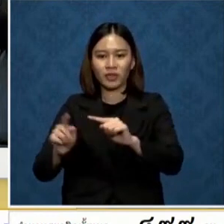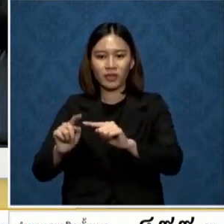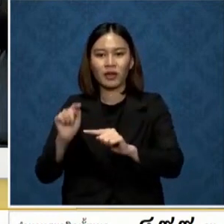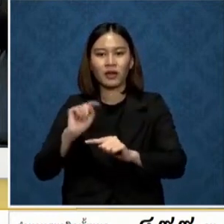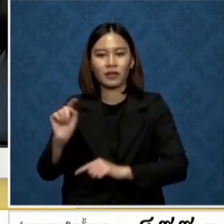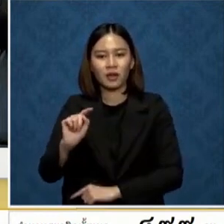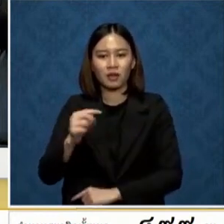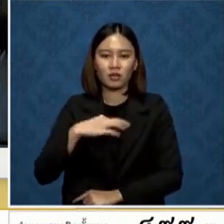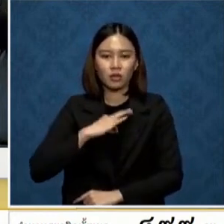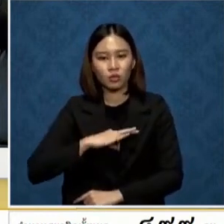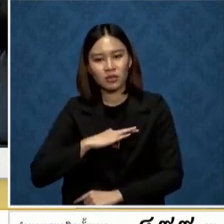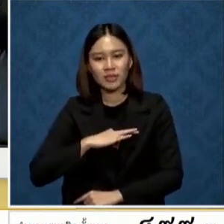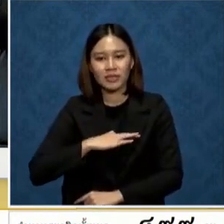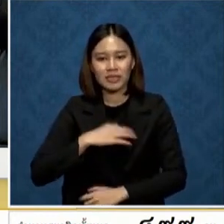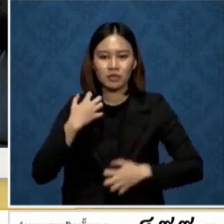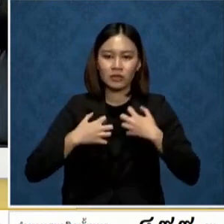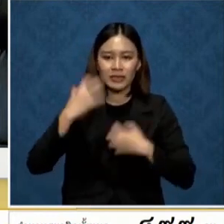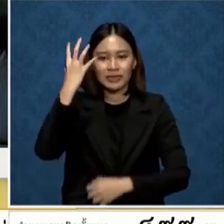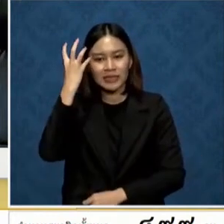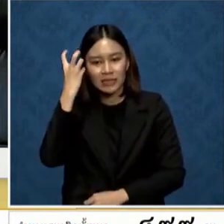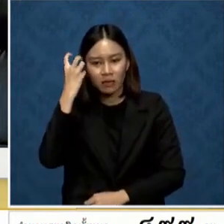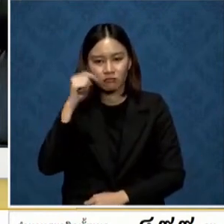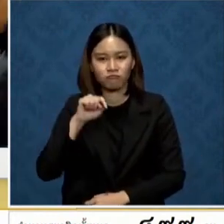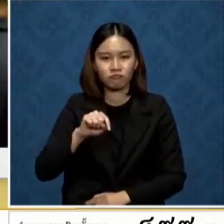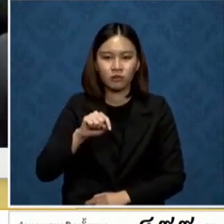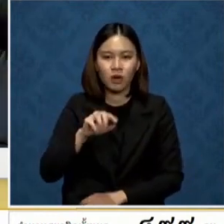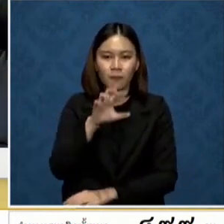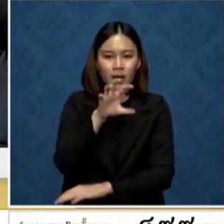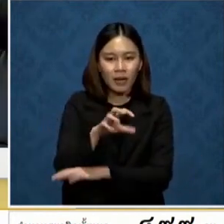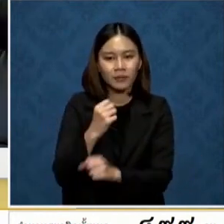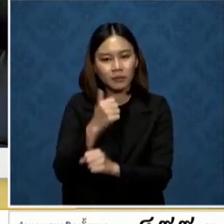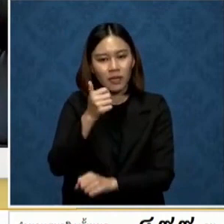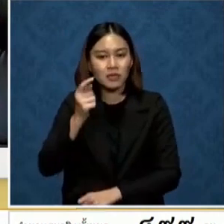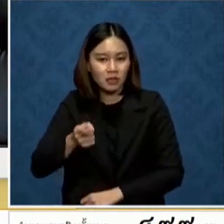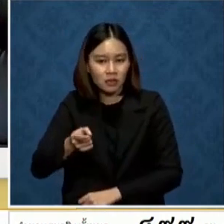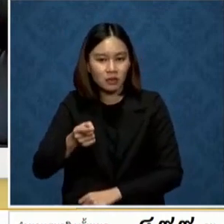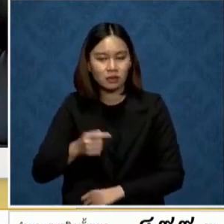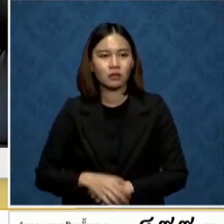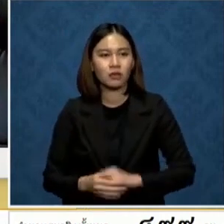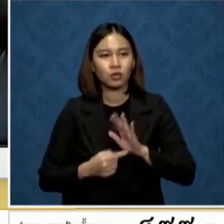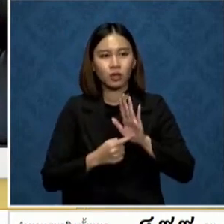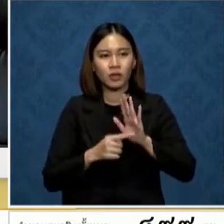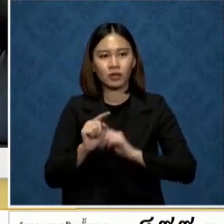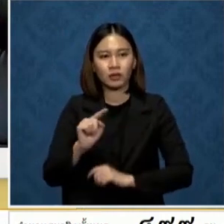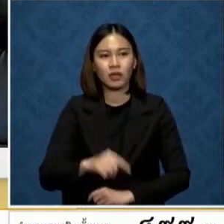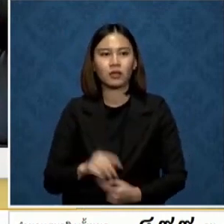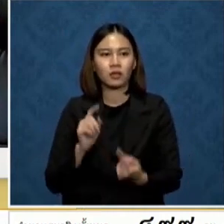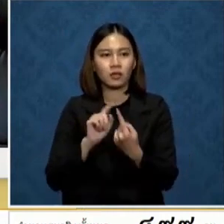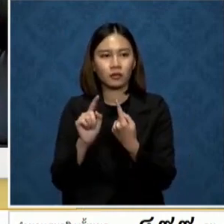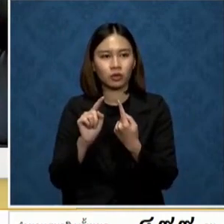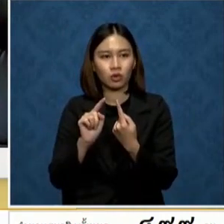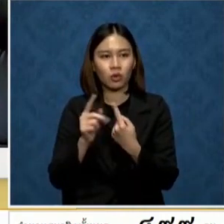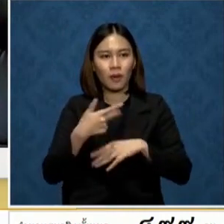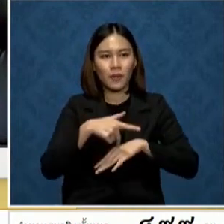ประเด็นที่อ่อนไหวแล้วก็เป็นที่กังวลว่าอาจจะจะใช้บังคับได้จริงหรือไม่นะครับอย่างเช่นอ่าประเด็นเรื่อง